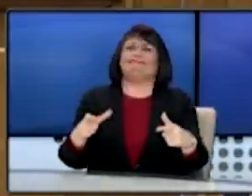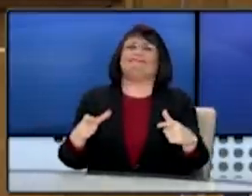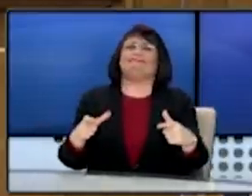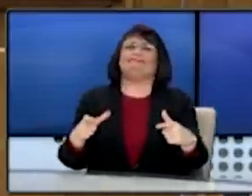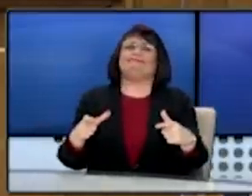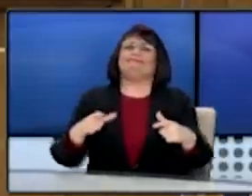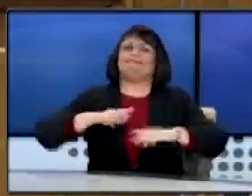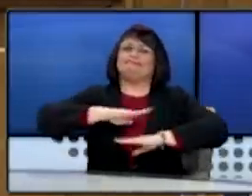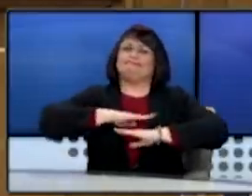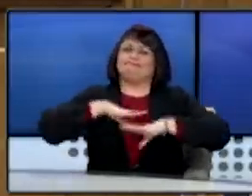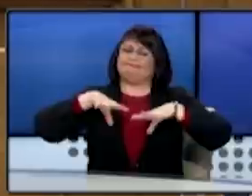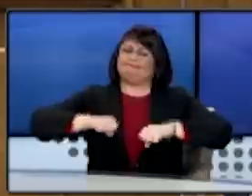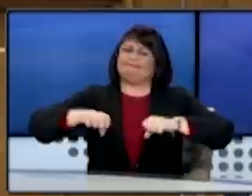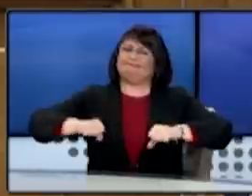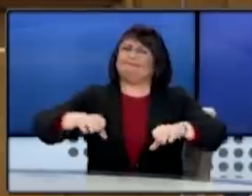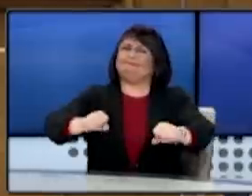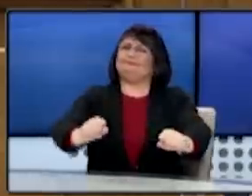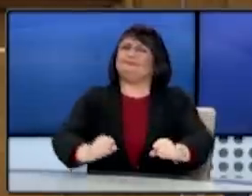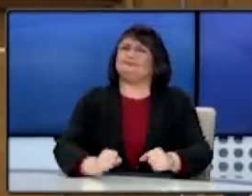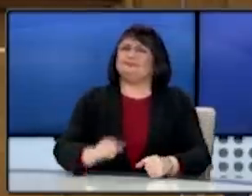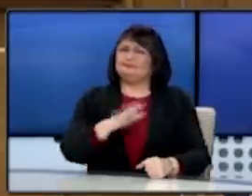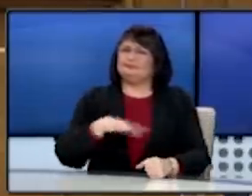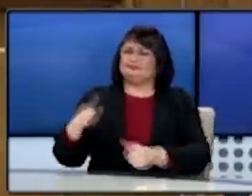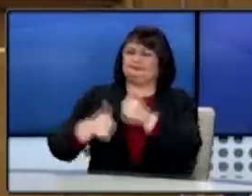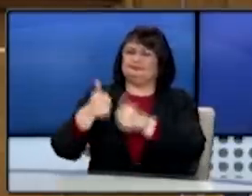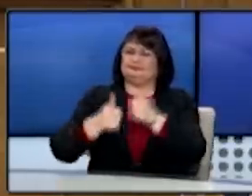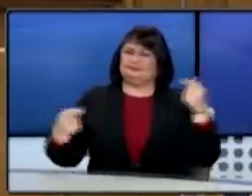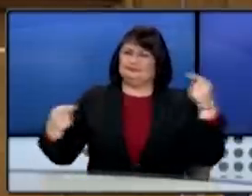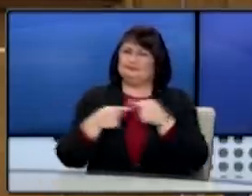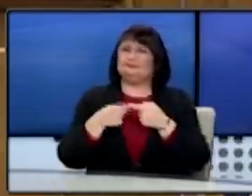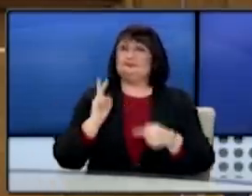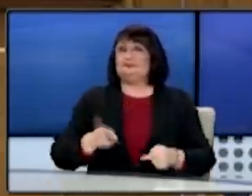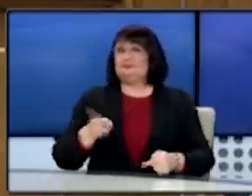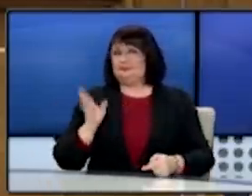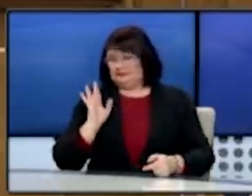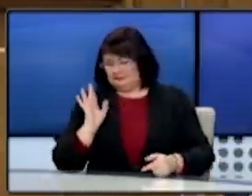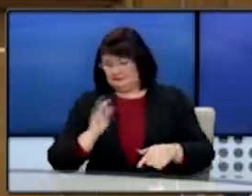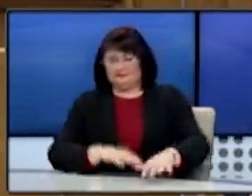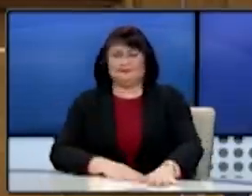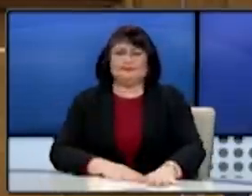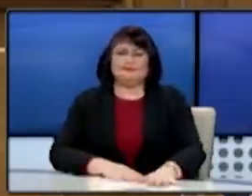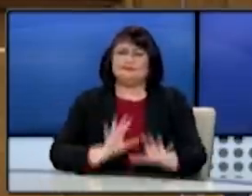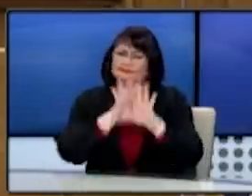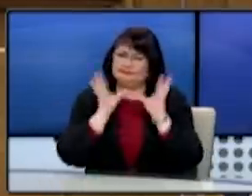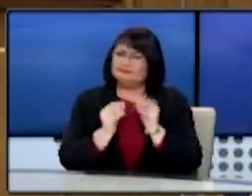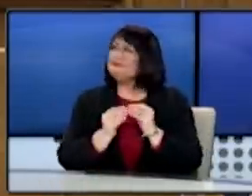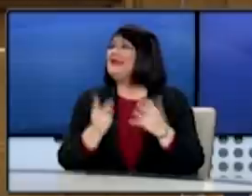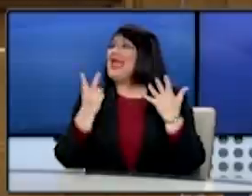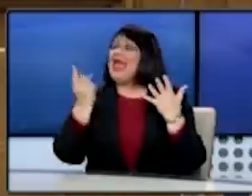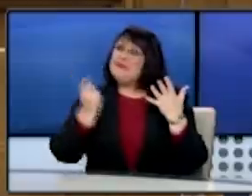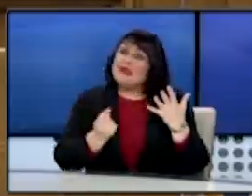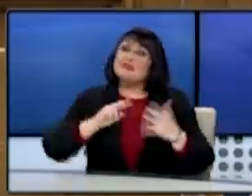στη φωτιά των ανταγωνισμών που καίει στην περιοχή και απειλεί τους λαούς. Συνολικά,